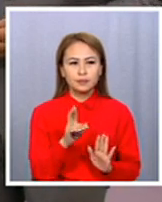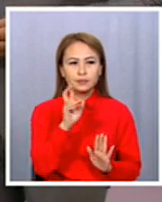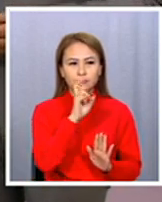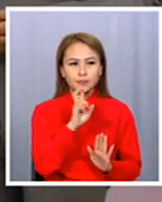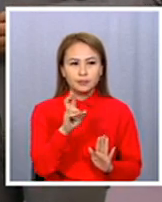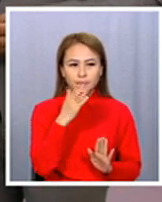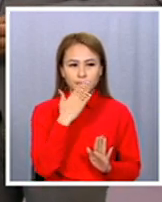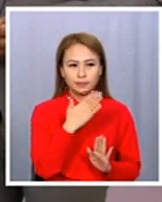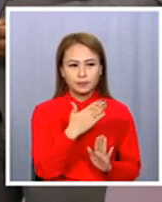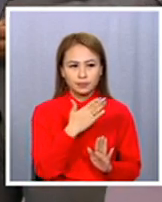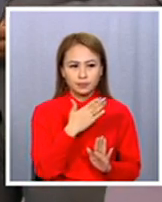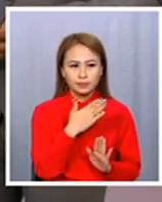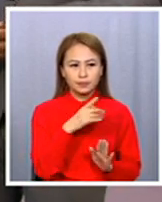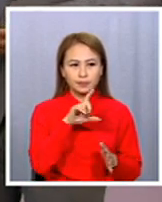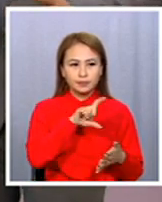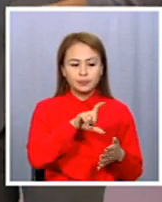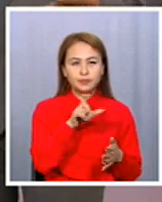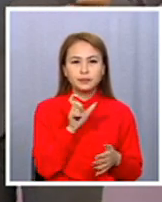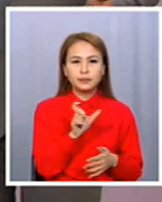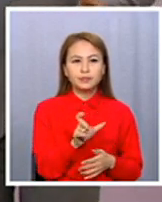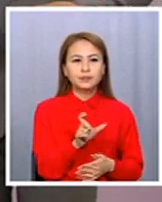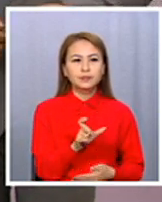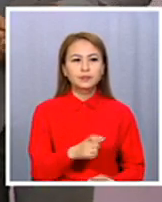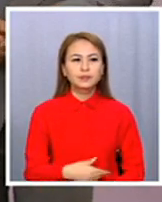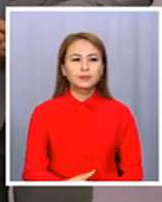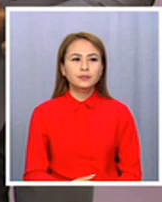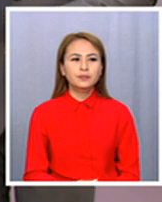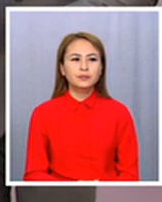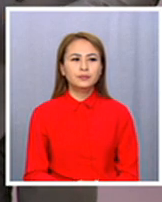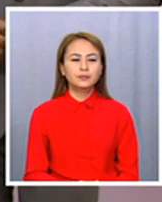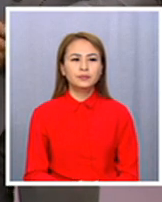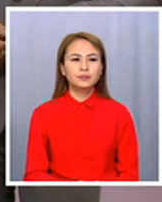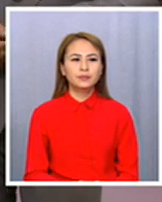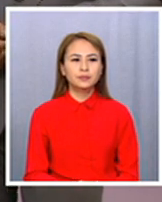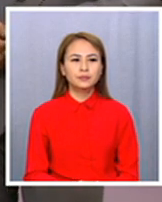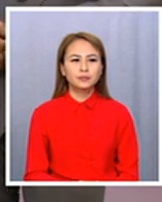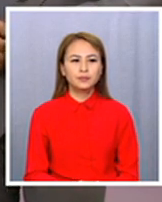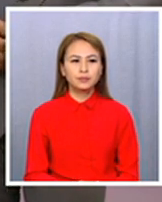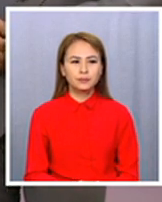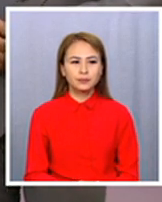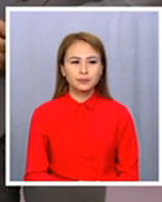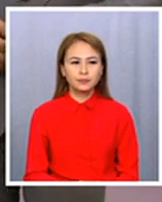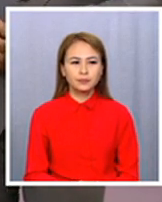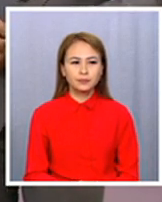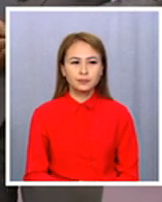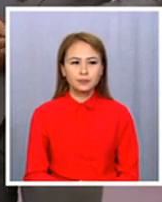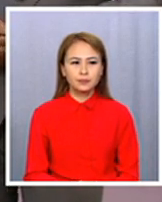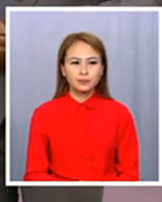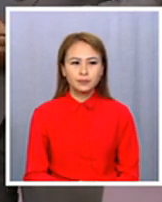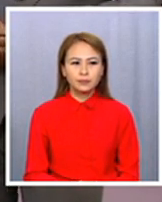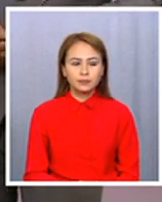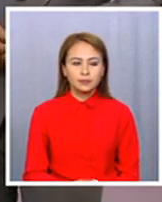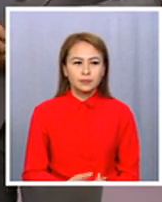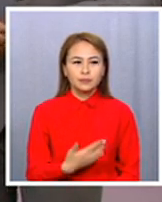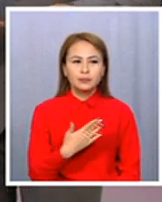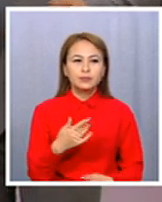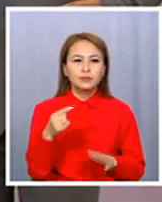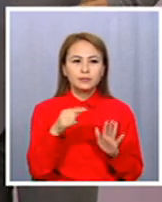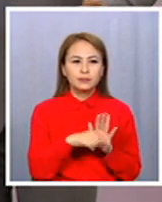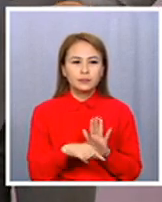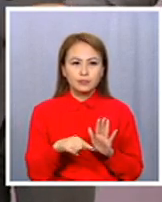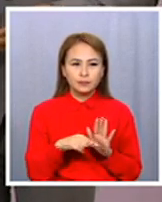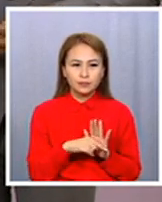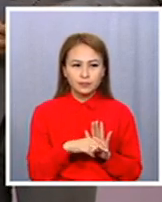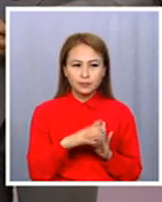жиынында шаршылар жиыны. Б жиынында да бір элемент бар. Және бұл элементтер